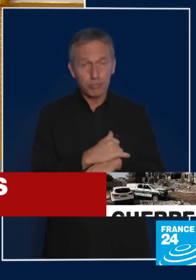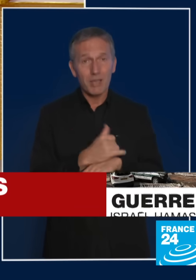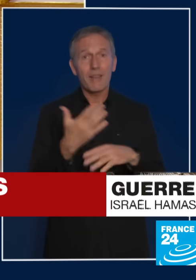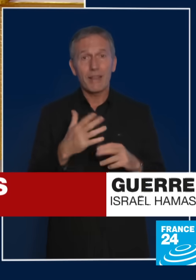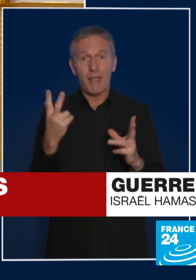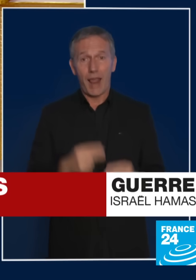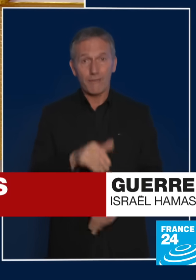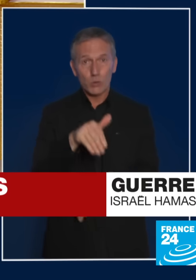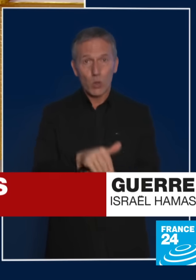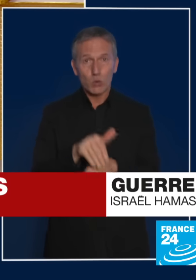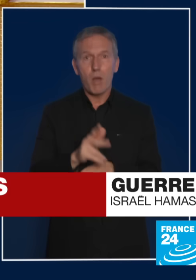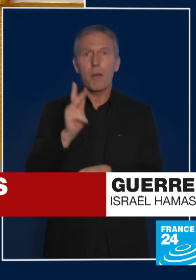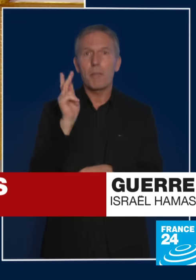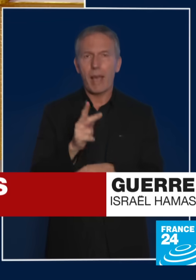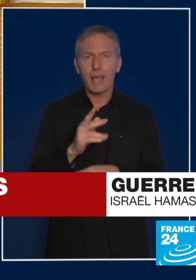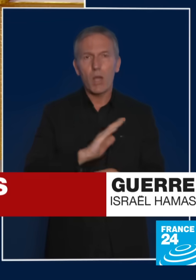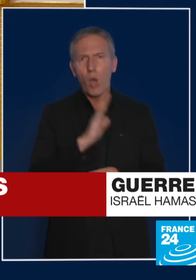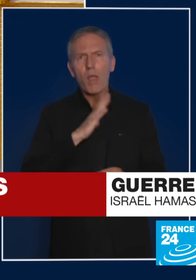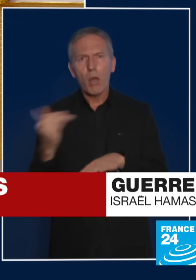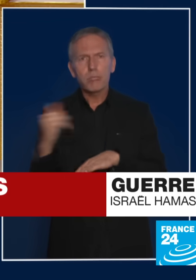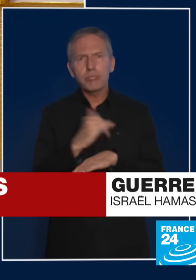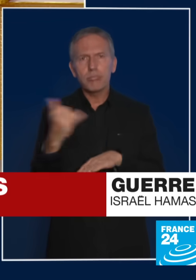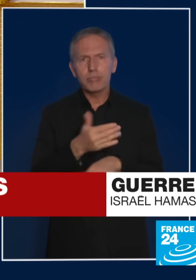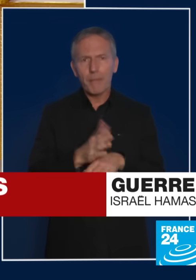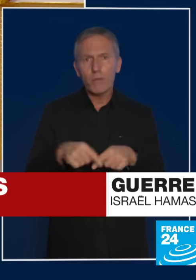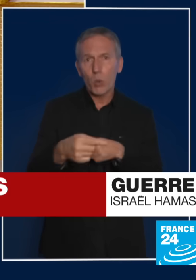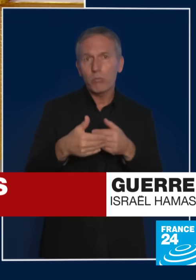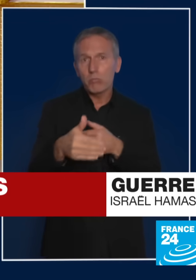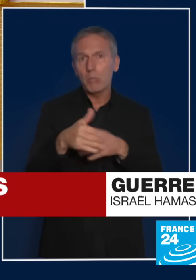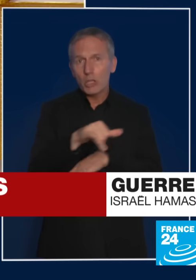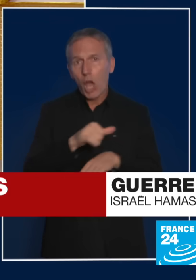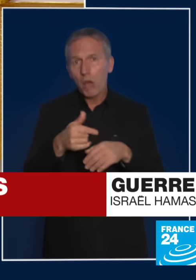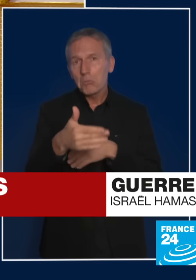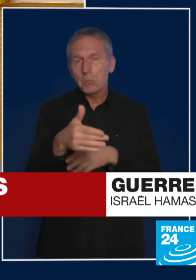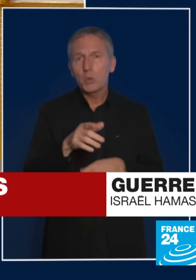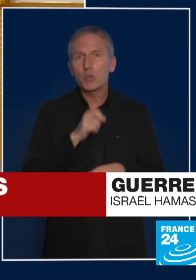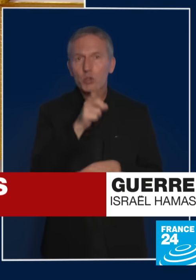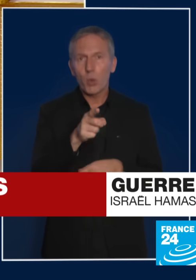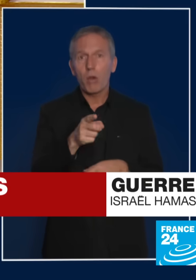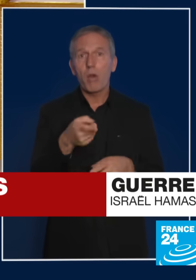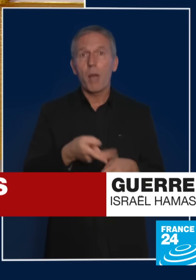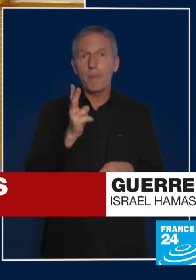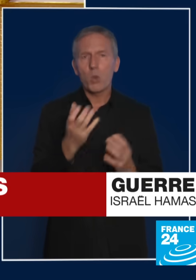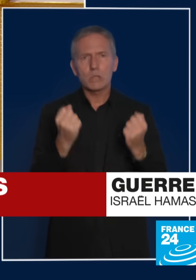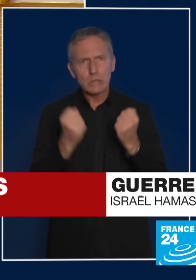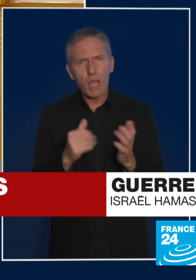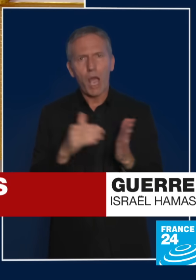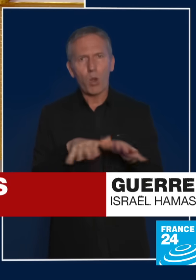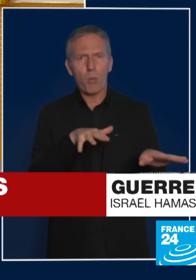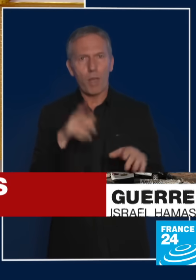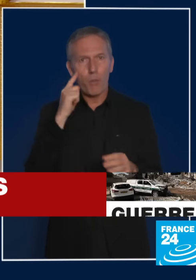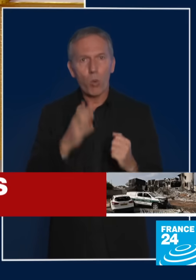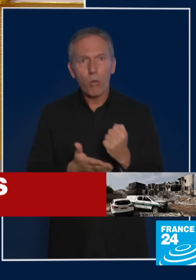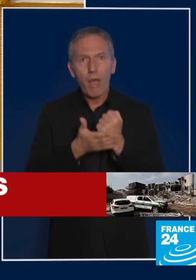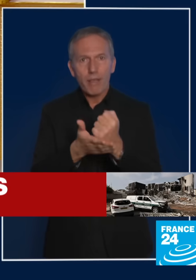arrive ce soir à Paris d'autres vols sont prévus dans les prochaines heures et les prochains jours et nous avons renforcé nos moyens pour épeler sur